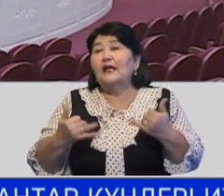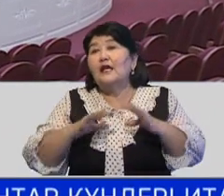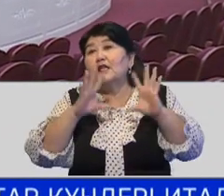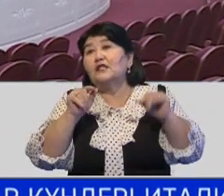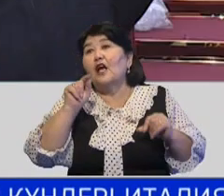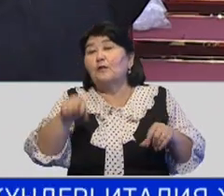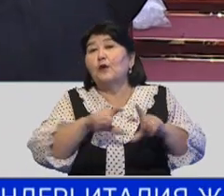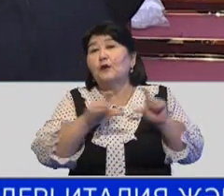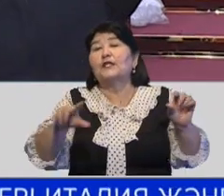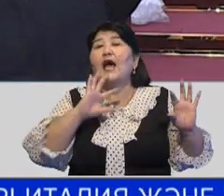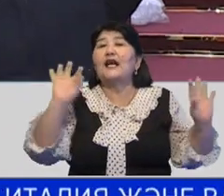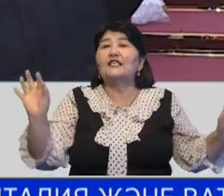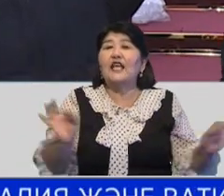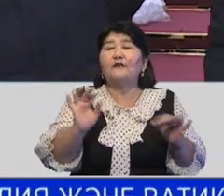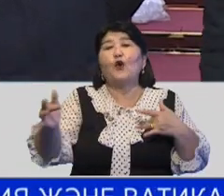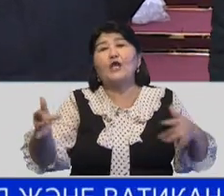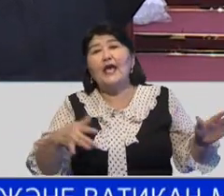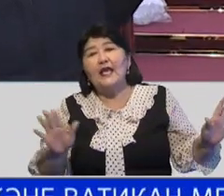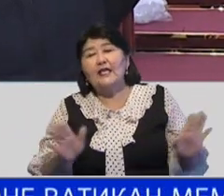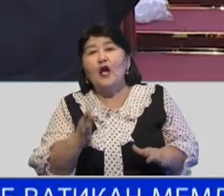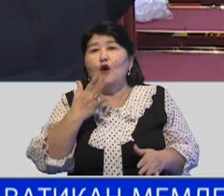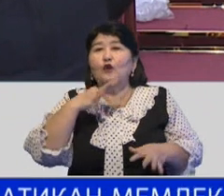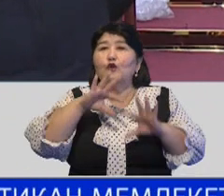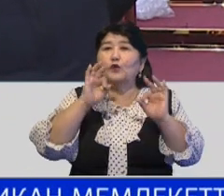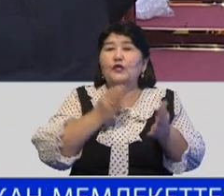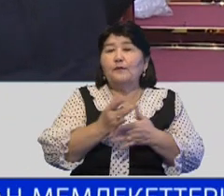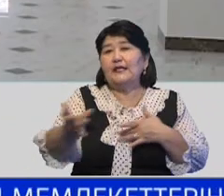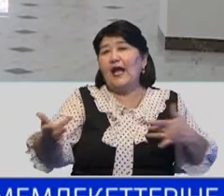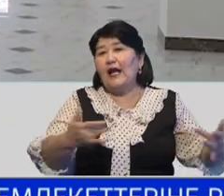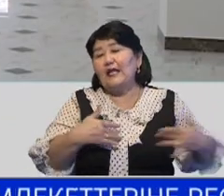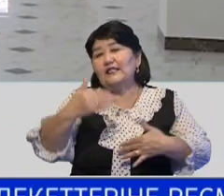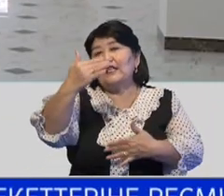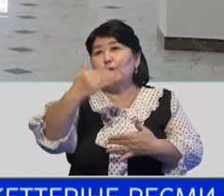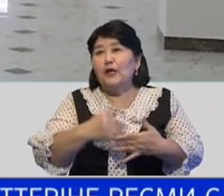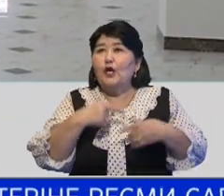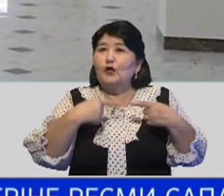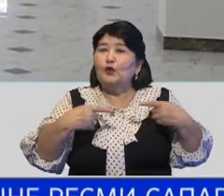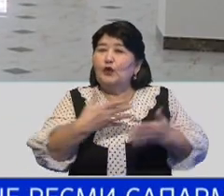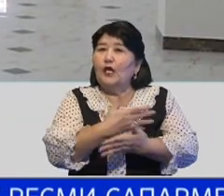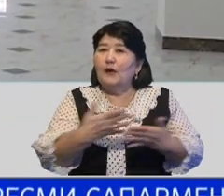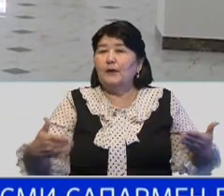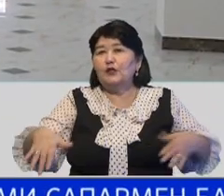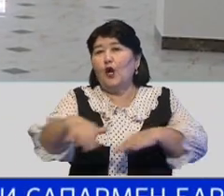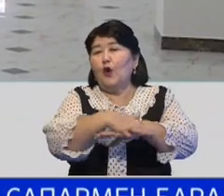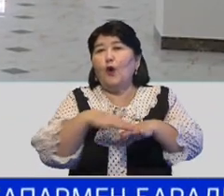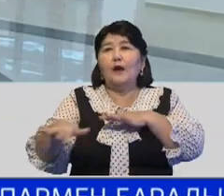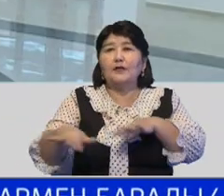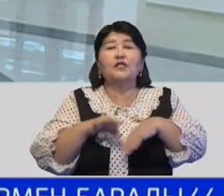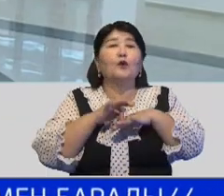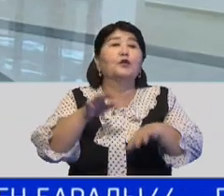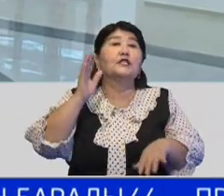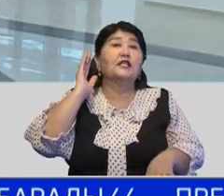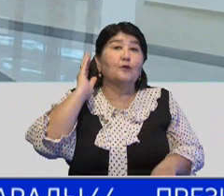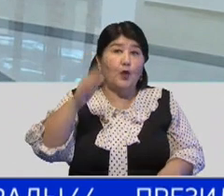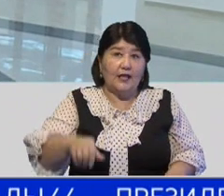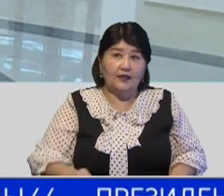Жалпы бұл нысанда симфониялық, эстрадалық және ұлттық өнер бағытындағы концерттік бағдарламалар, түрлі форматтағы қоғамдық іс-шаралар өткізілетін болады.